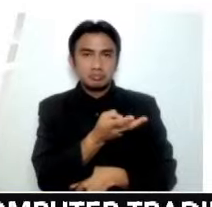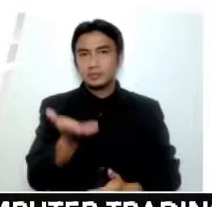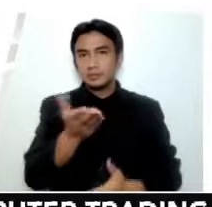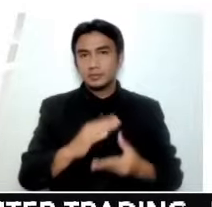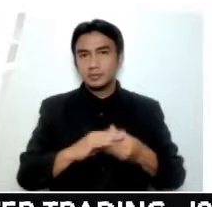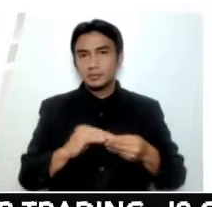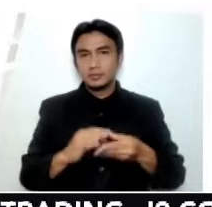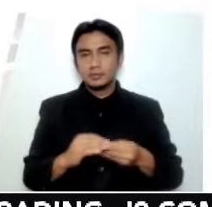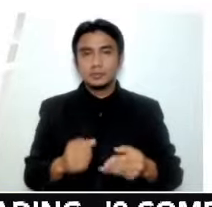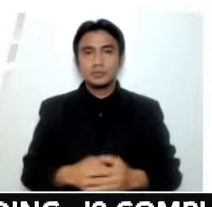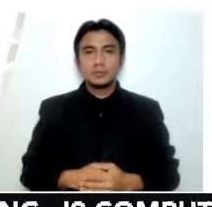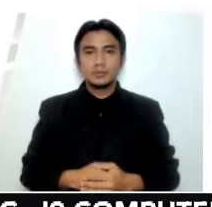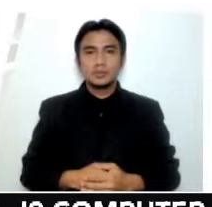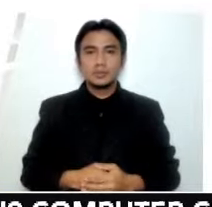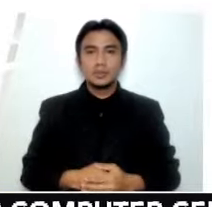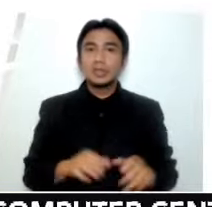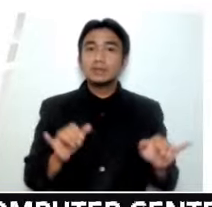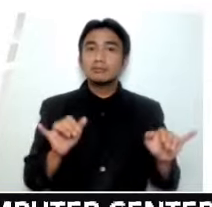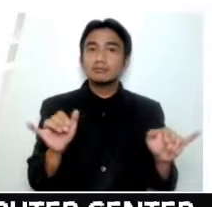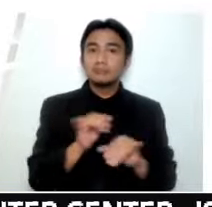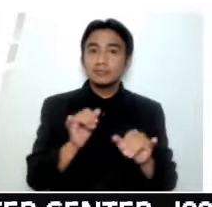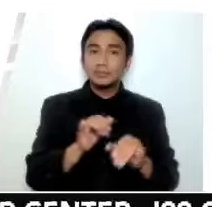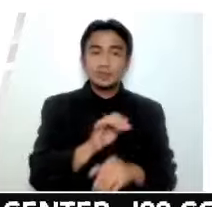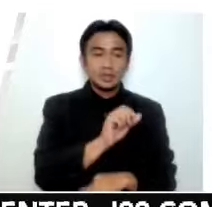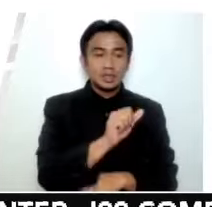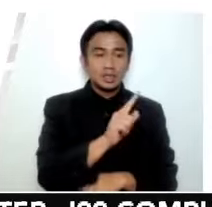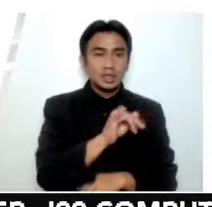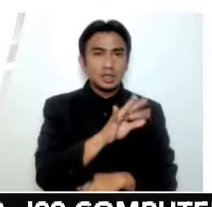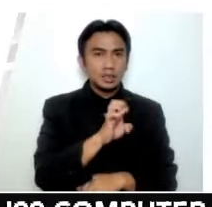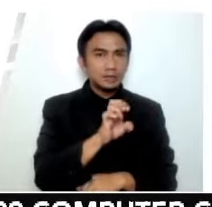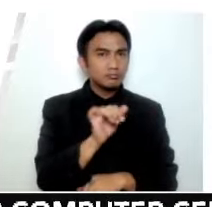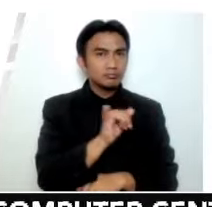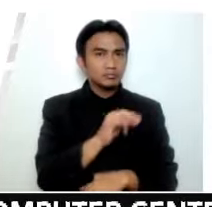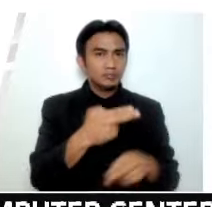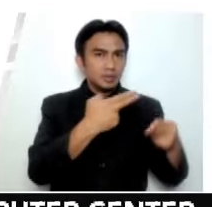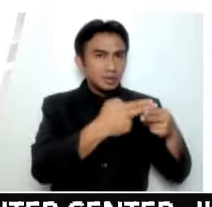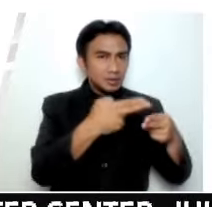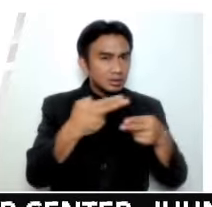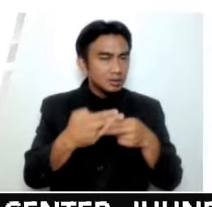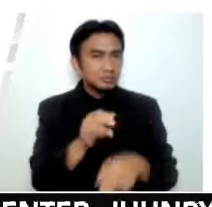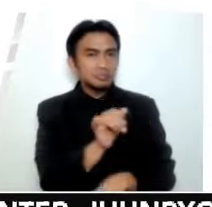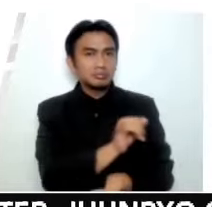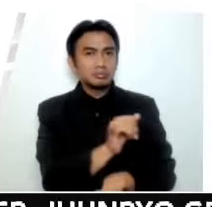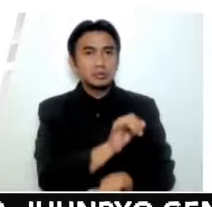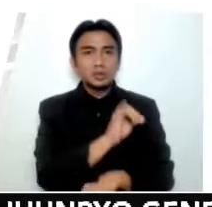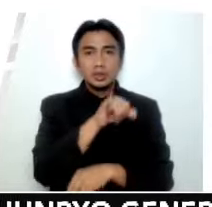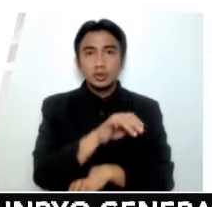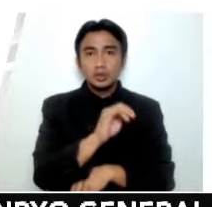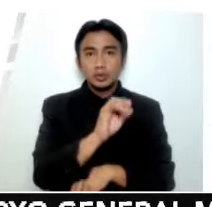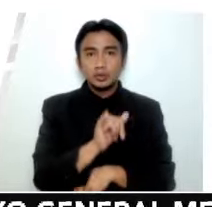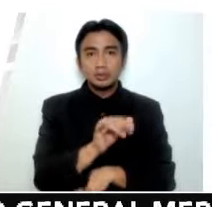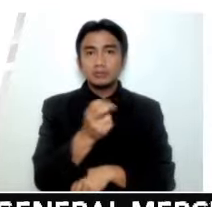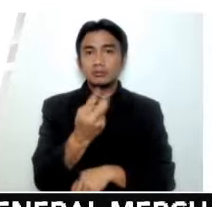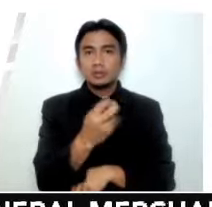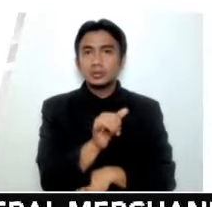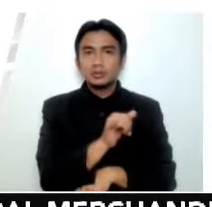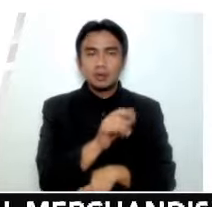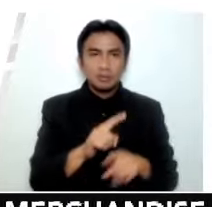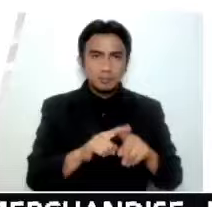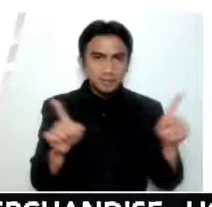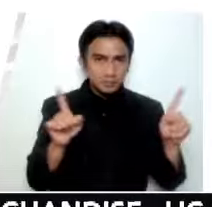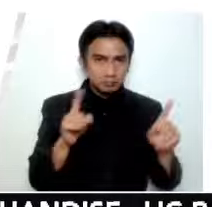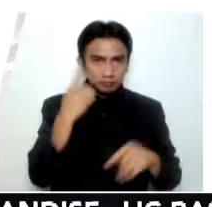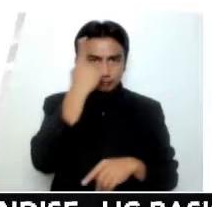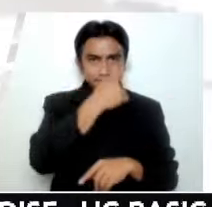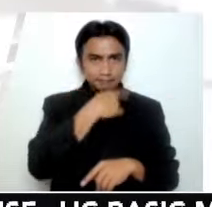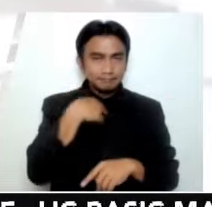Parehong Alice Liel Goh ang pangalan. Pareho ring July 12, 1986 ang kaarawan. Pero ang mga mukha, malayong malayo sa isa't